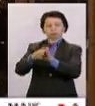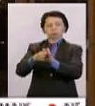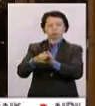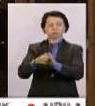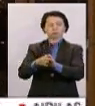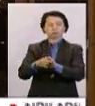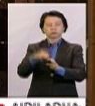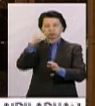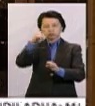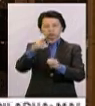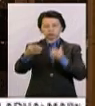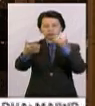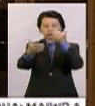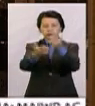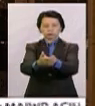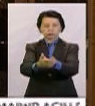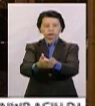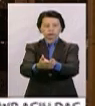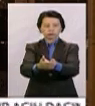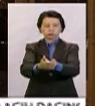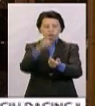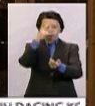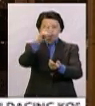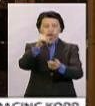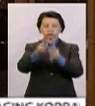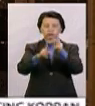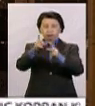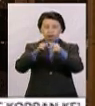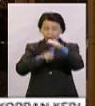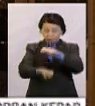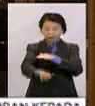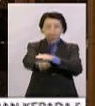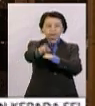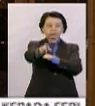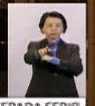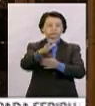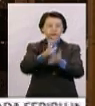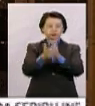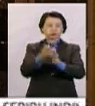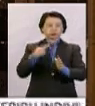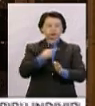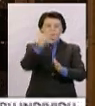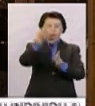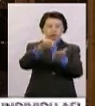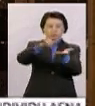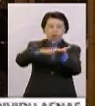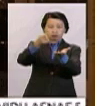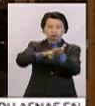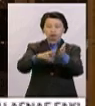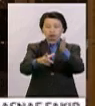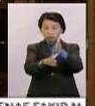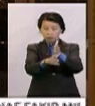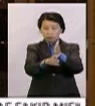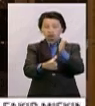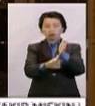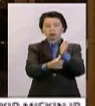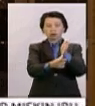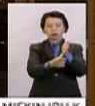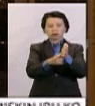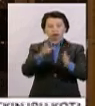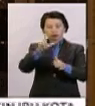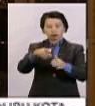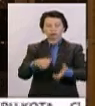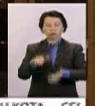levels, to reach out basically to the intended recipients. So we will register them into our system. We will then